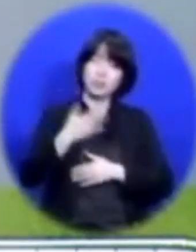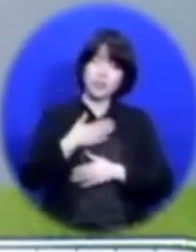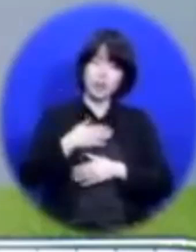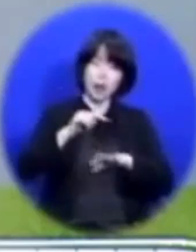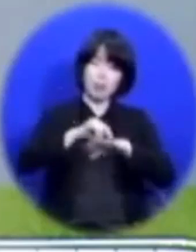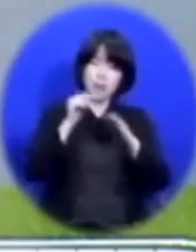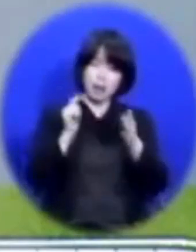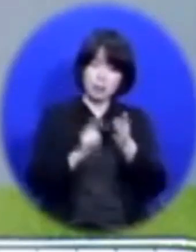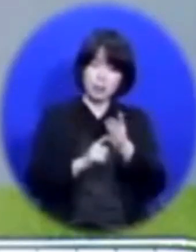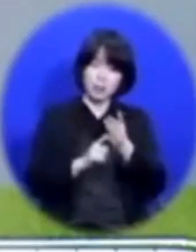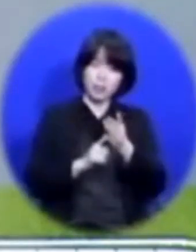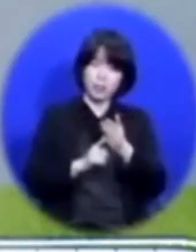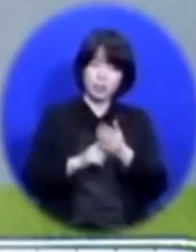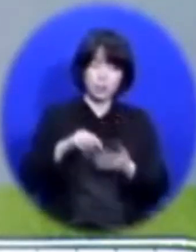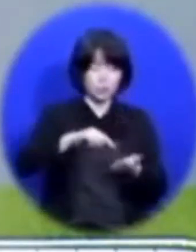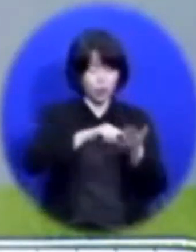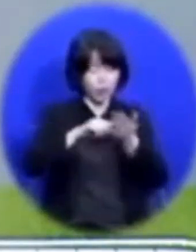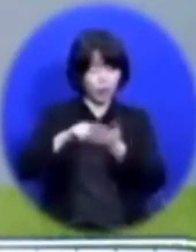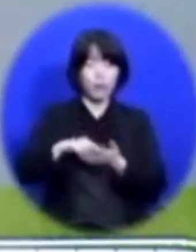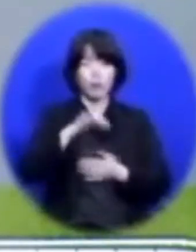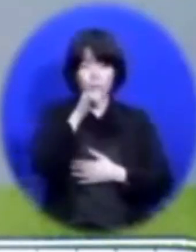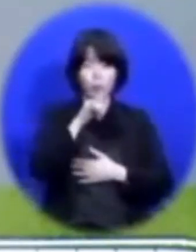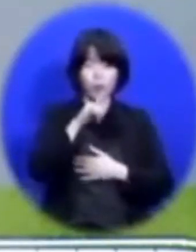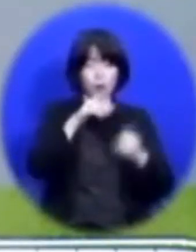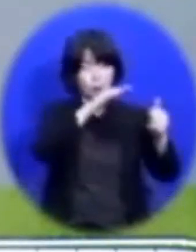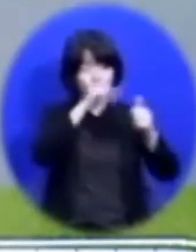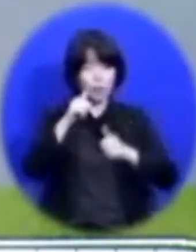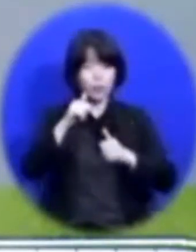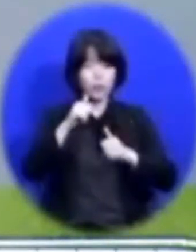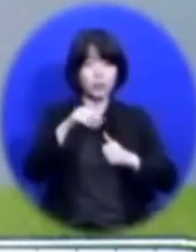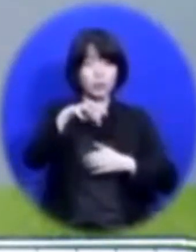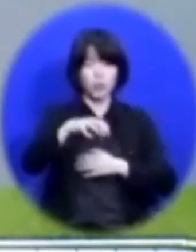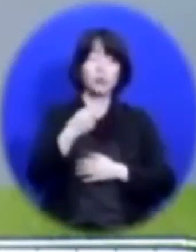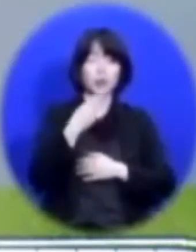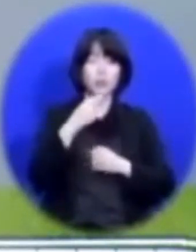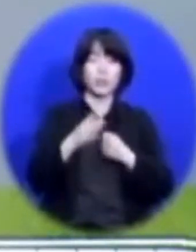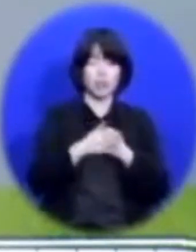으로매우외로움을느낄거예요.이제 갈곳이없으니,